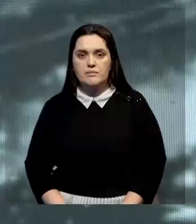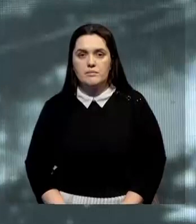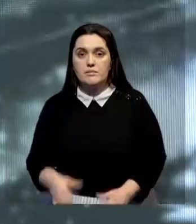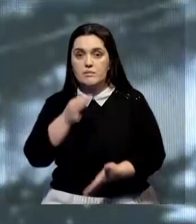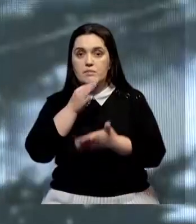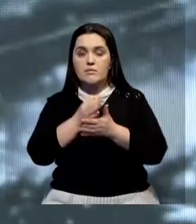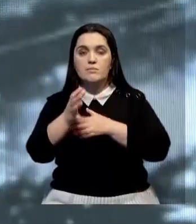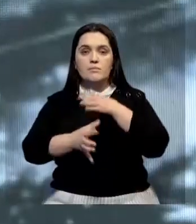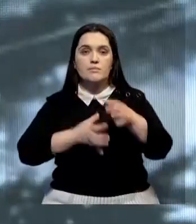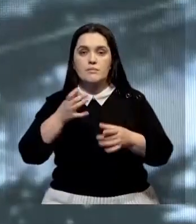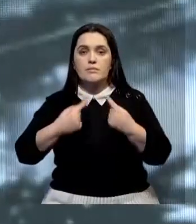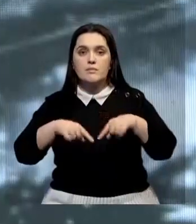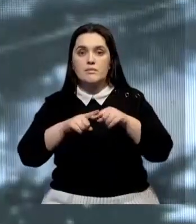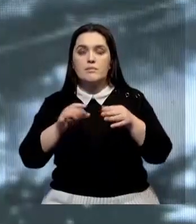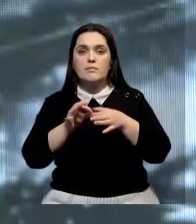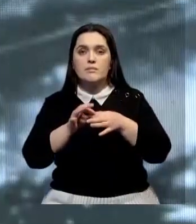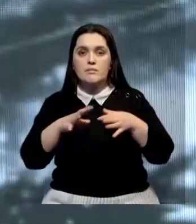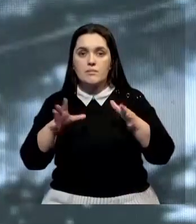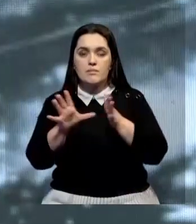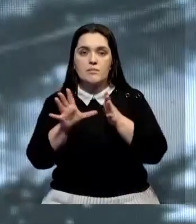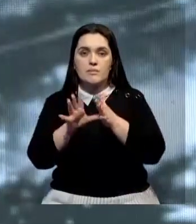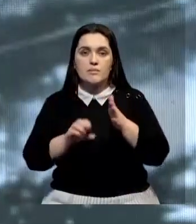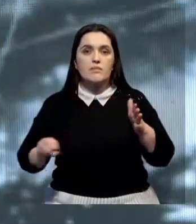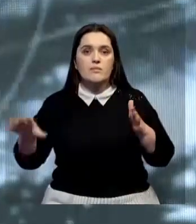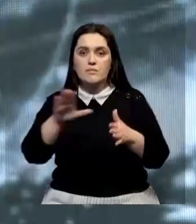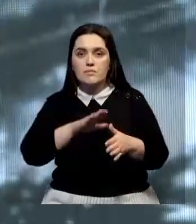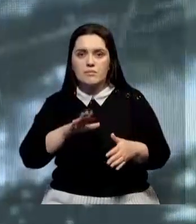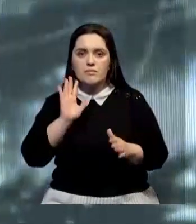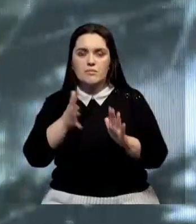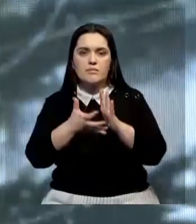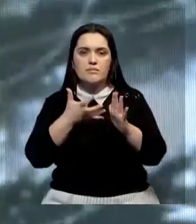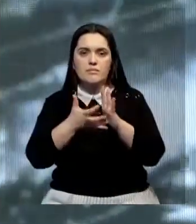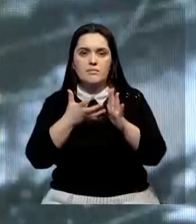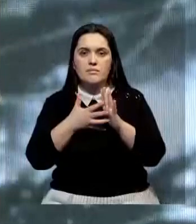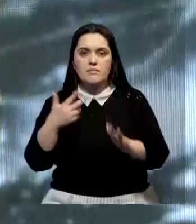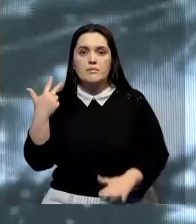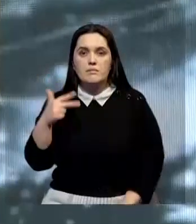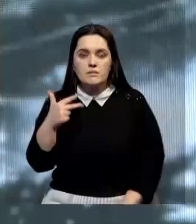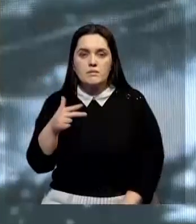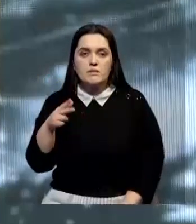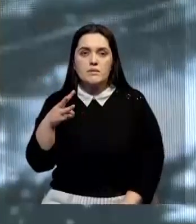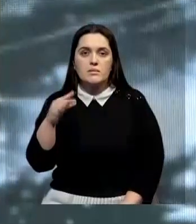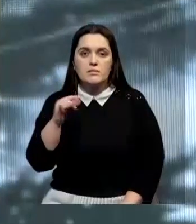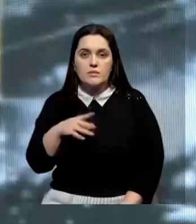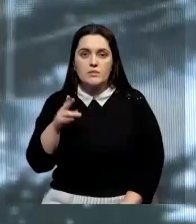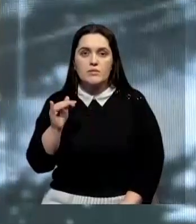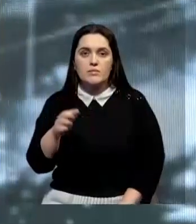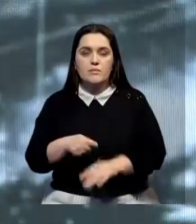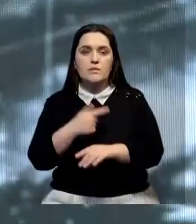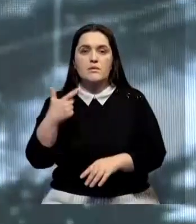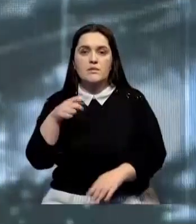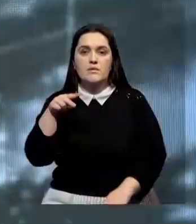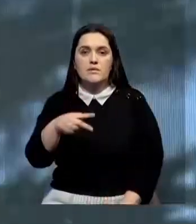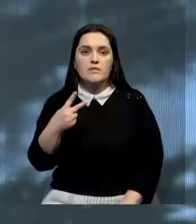Однако, согласно отчету Международного агентства по атомной энергии, для Европы есть угроза потенциального дефицита в 30 миллиардов